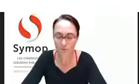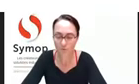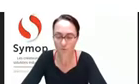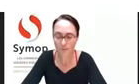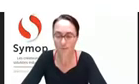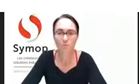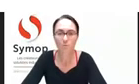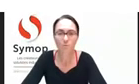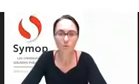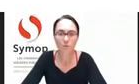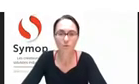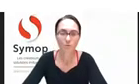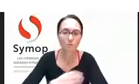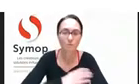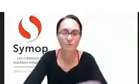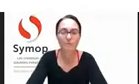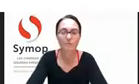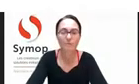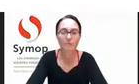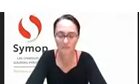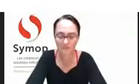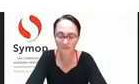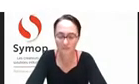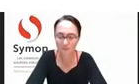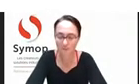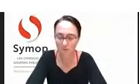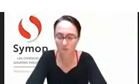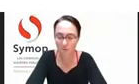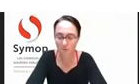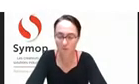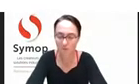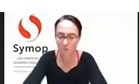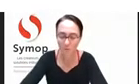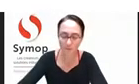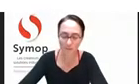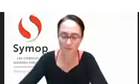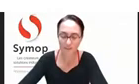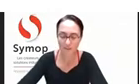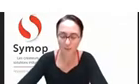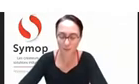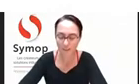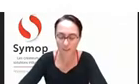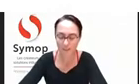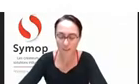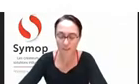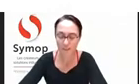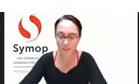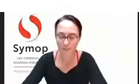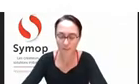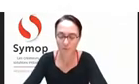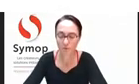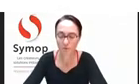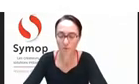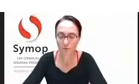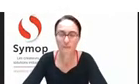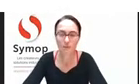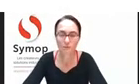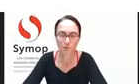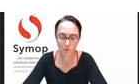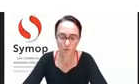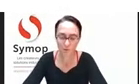Ce sont des subventions qui sont à destination des PME et des ETI et qui permettent